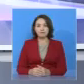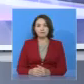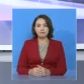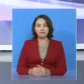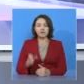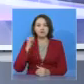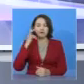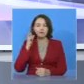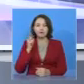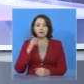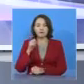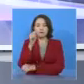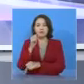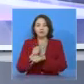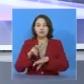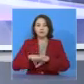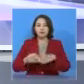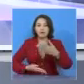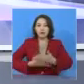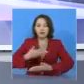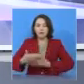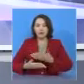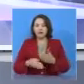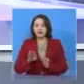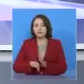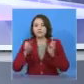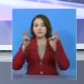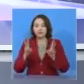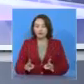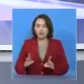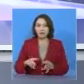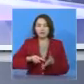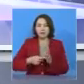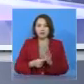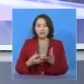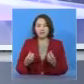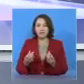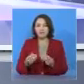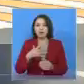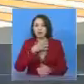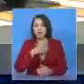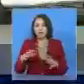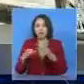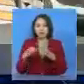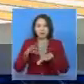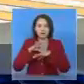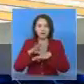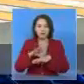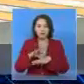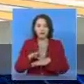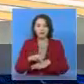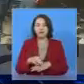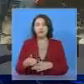Ал түстен кейін полиция қызметкерлері жаяу жүргіншілердің қауіпсіздігін қамтамасыз ету мақсатында тағы бір маңызды акция ұйымдастырды.